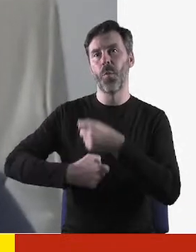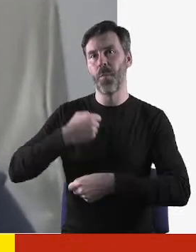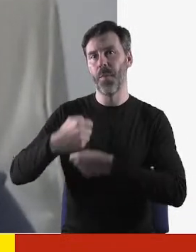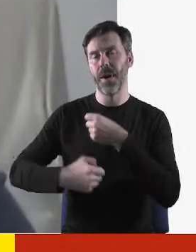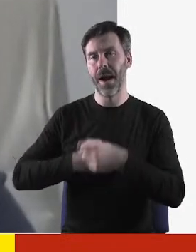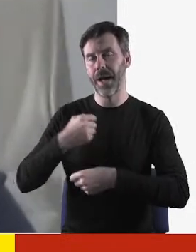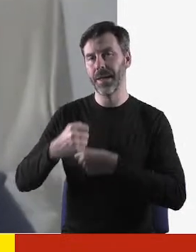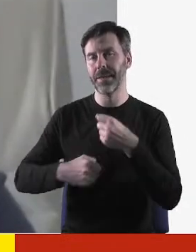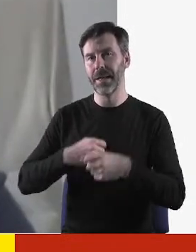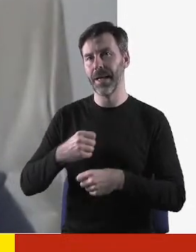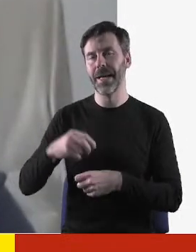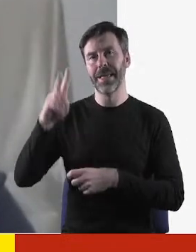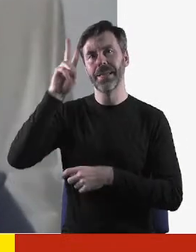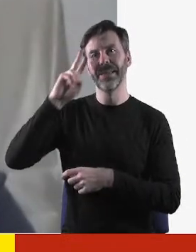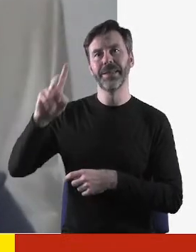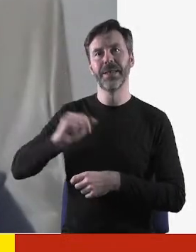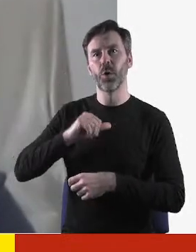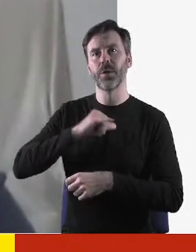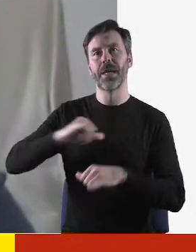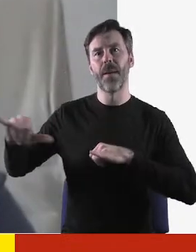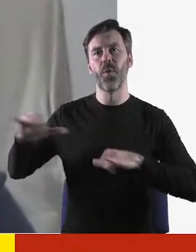Instytutem Samorządu Terytorialnego.